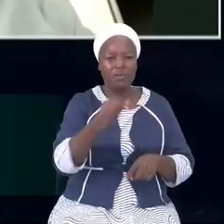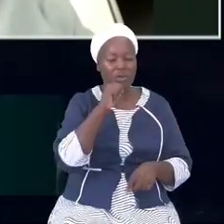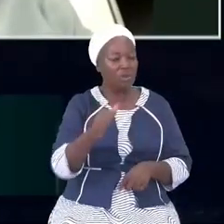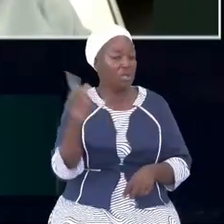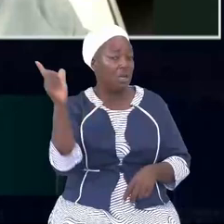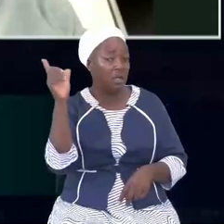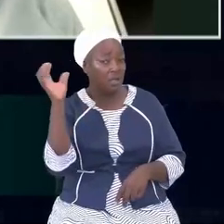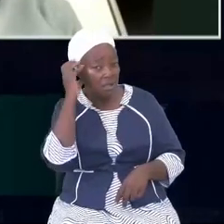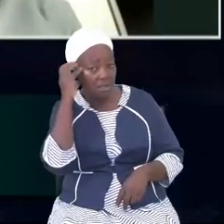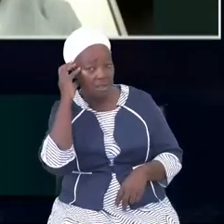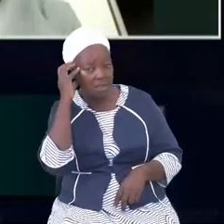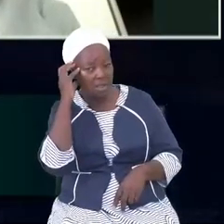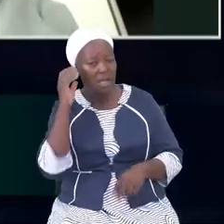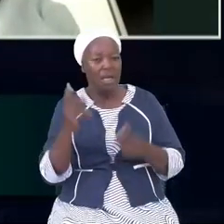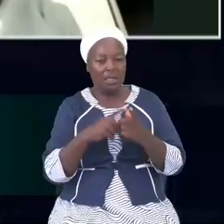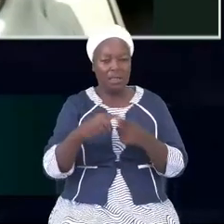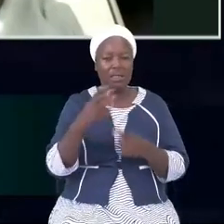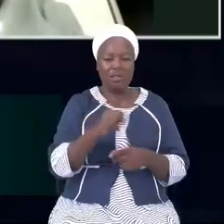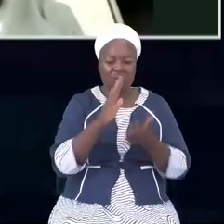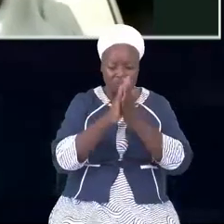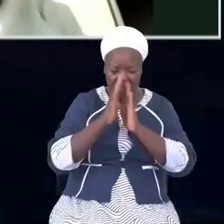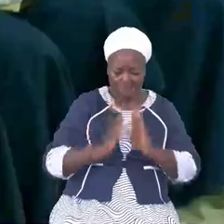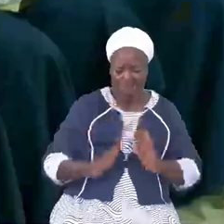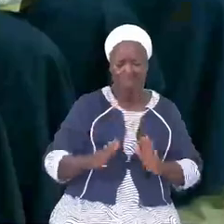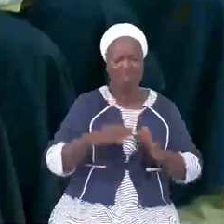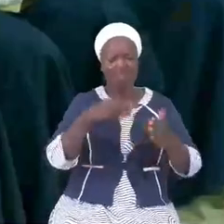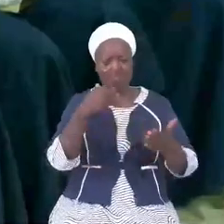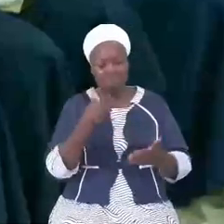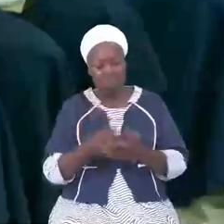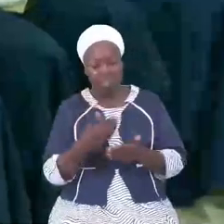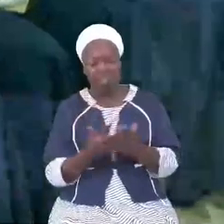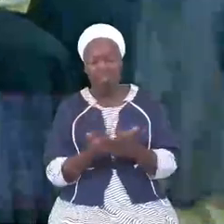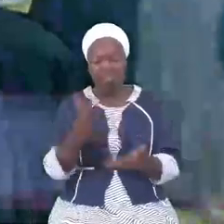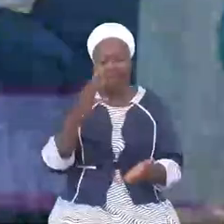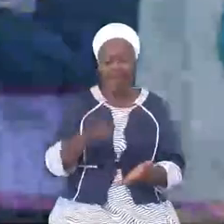Il y avait la paix, il y avait la prospérité, il y avait la stabilité, tout allait bien.